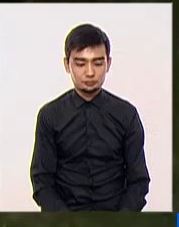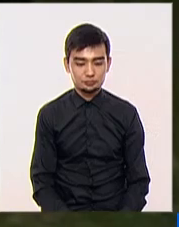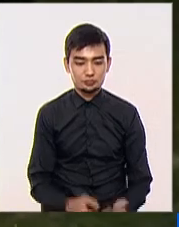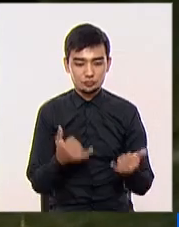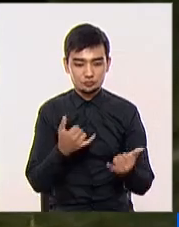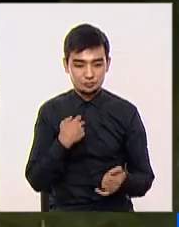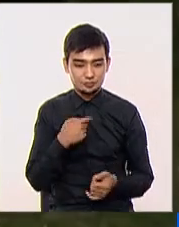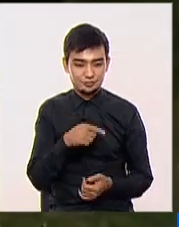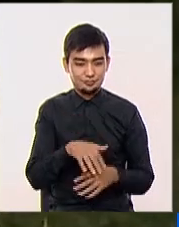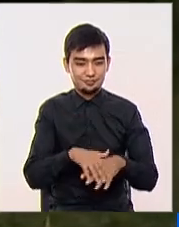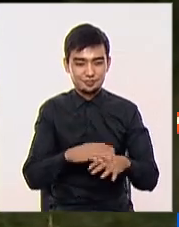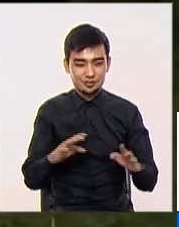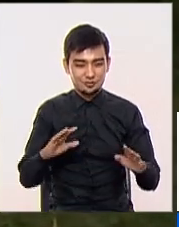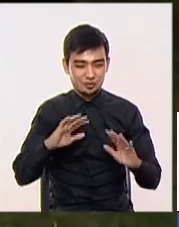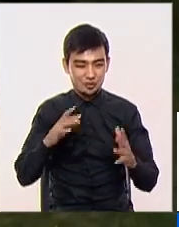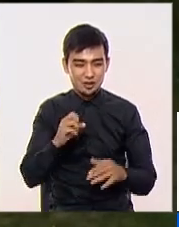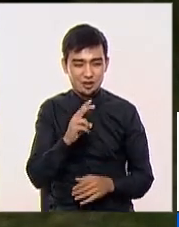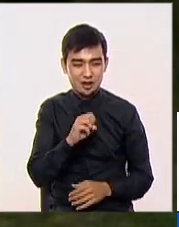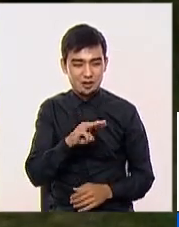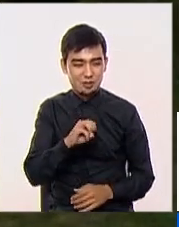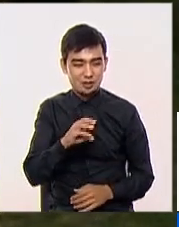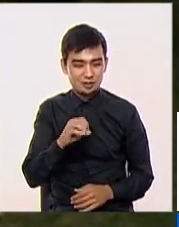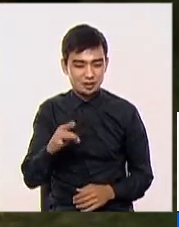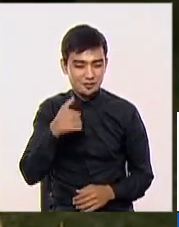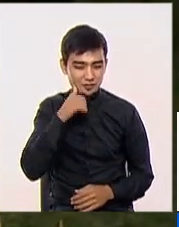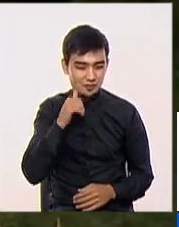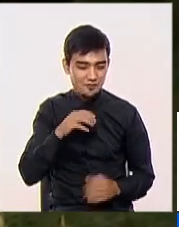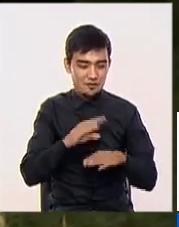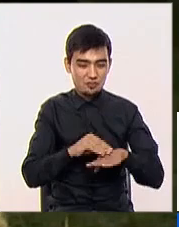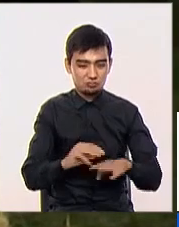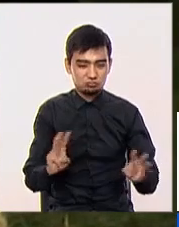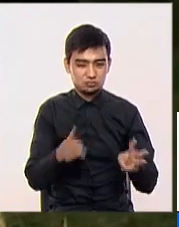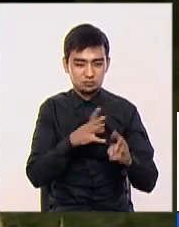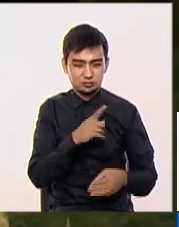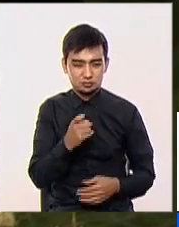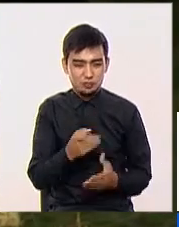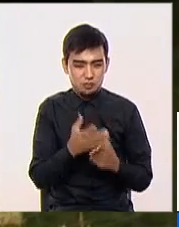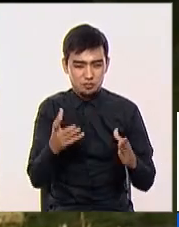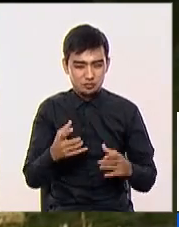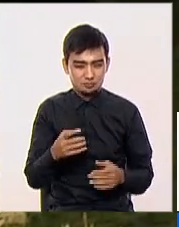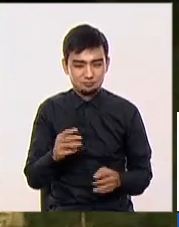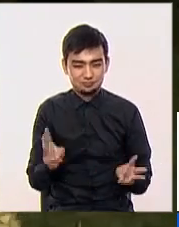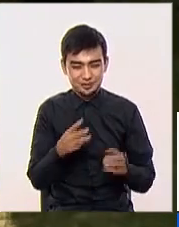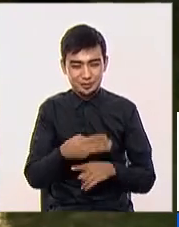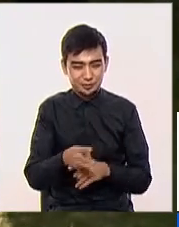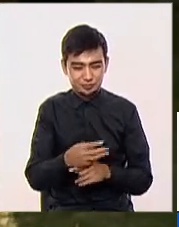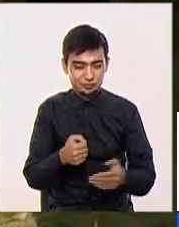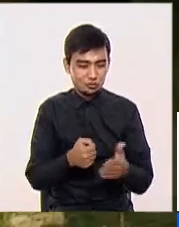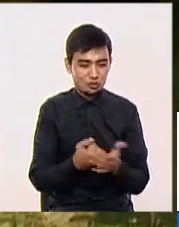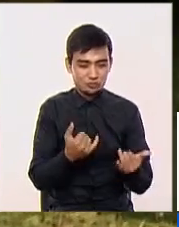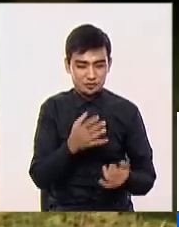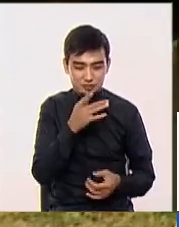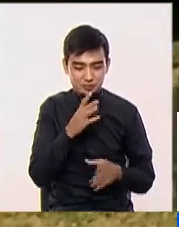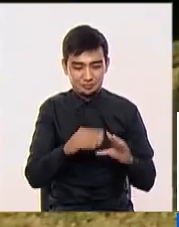Прямо сейчас мы находимся у подножия ущелья Кимасар, где вчера вечером произошел пожар. Более сотни пожарных до сих пор пытаются потушить его. На